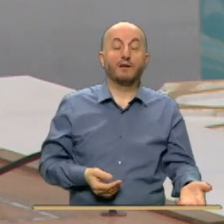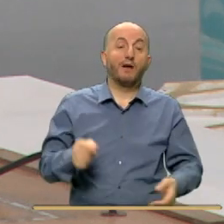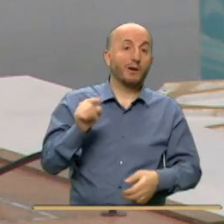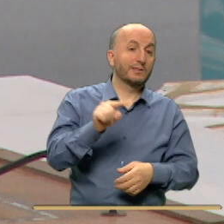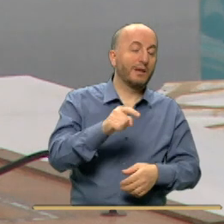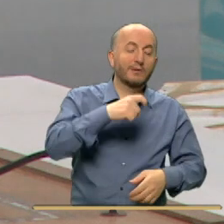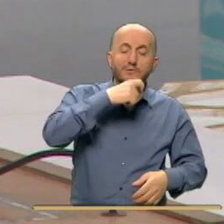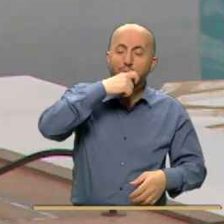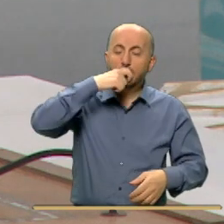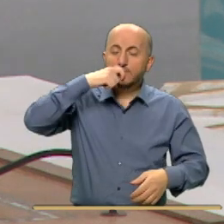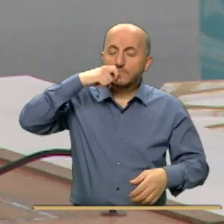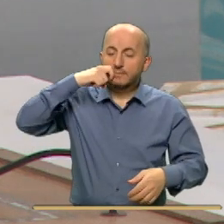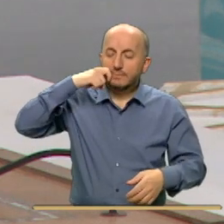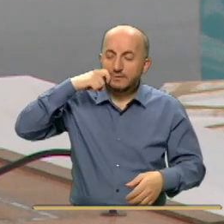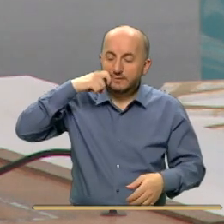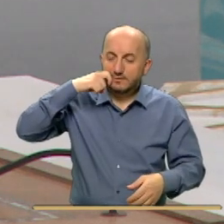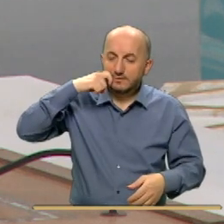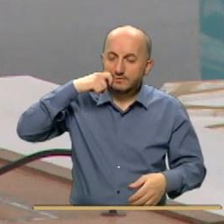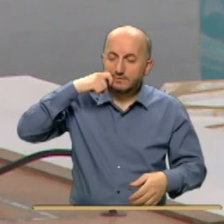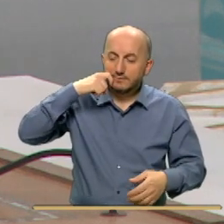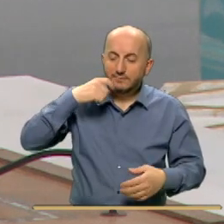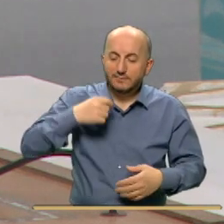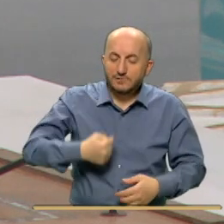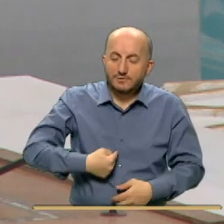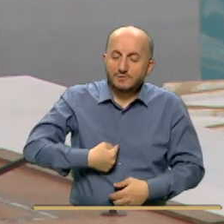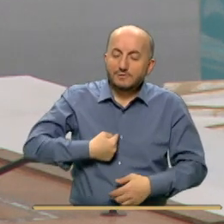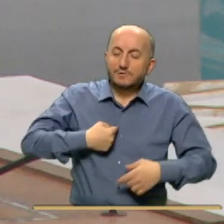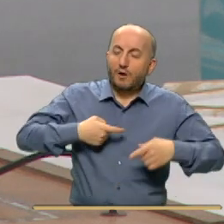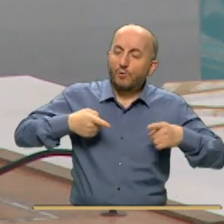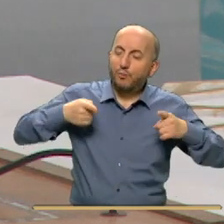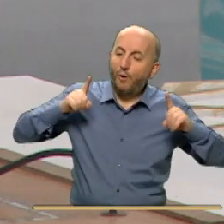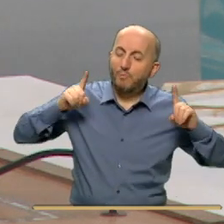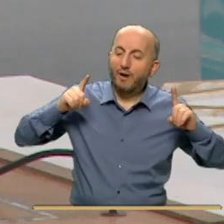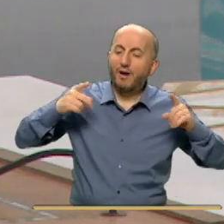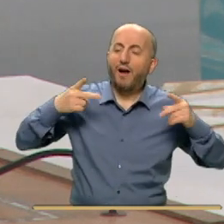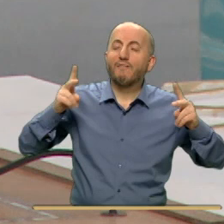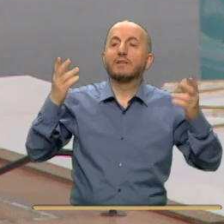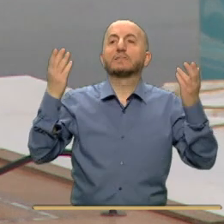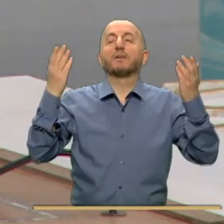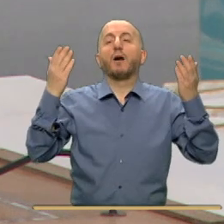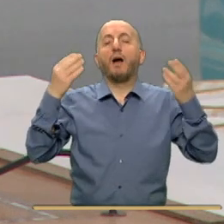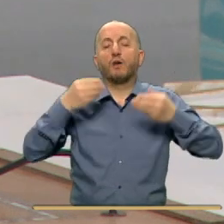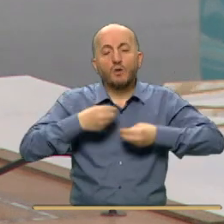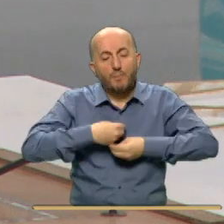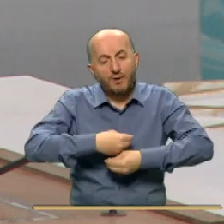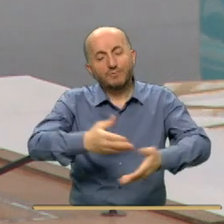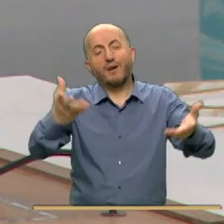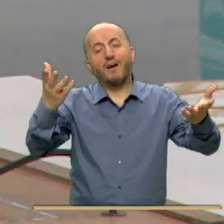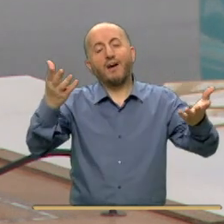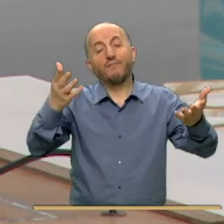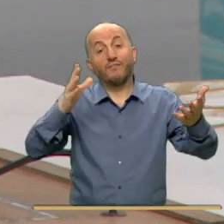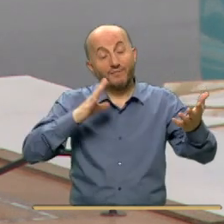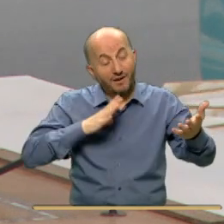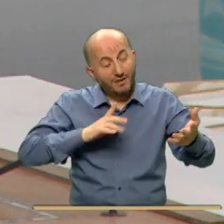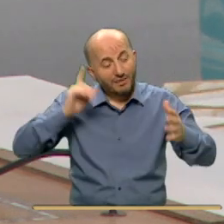Orada samimi bir tahassürle tövbe istiğfar var, af dileme var, cömertlik var, Allah'a